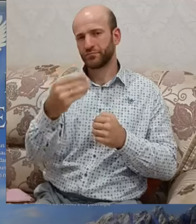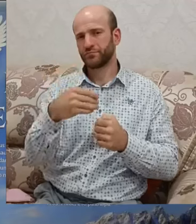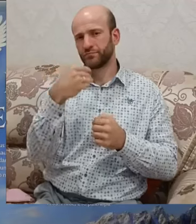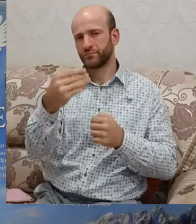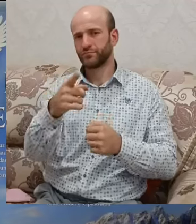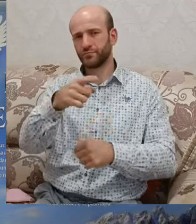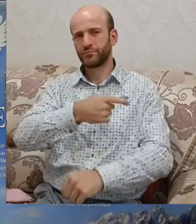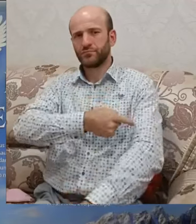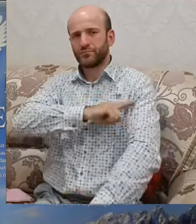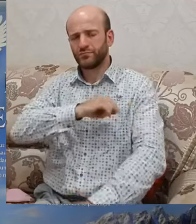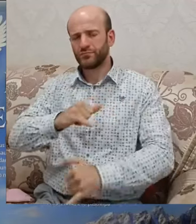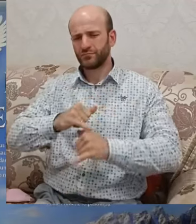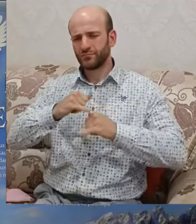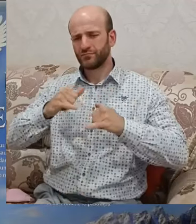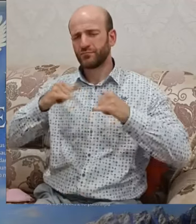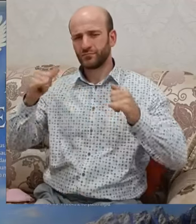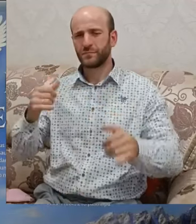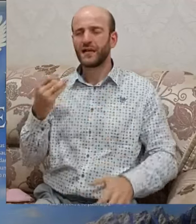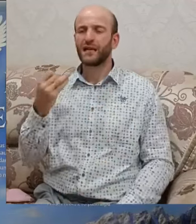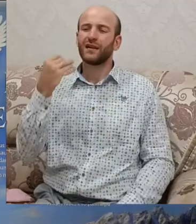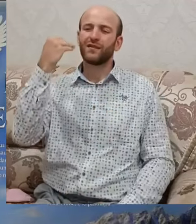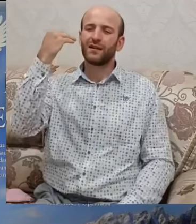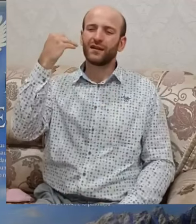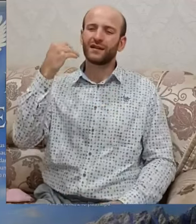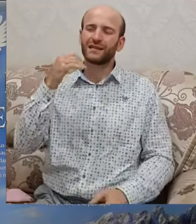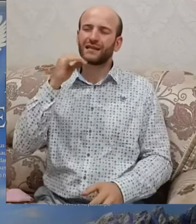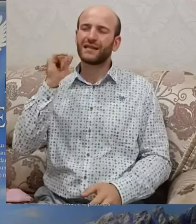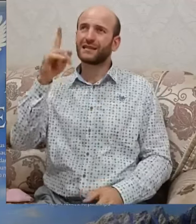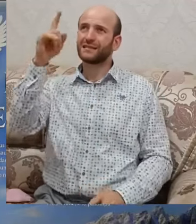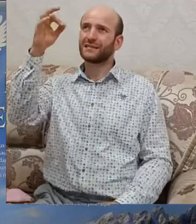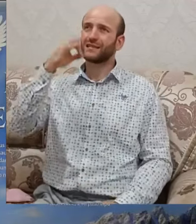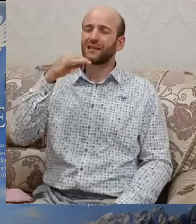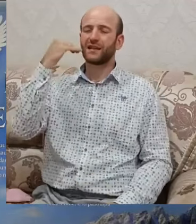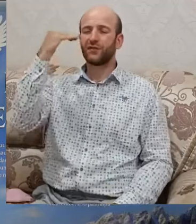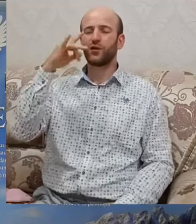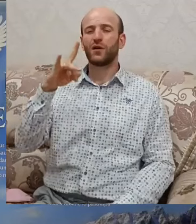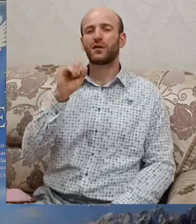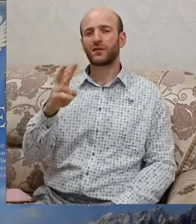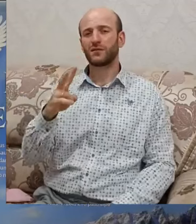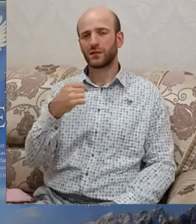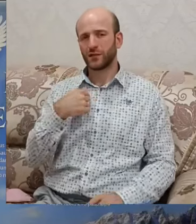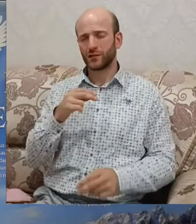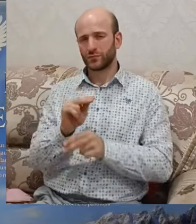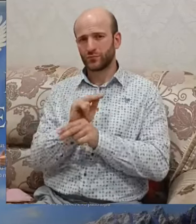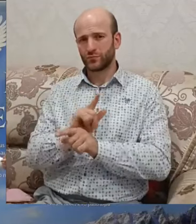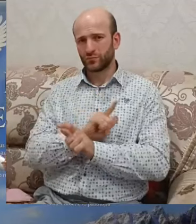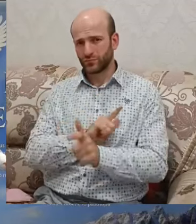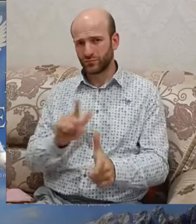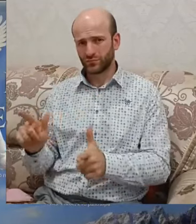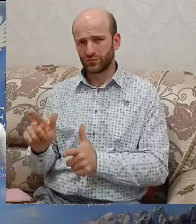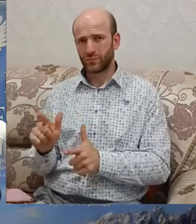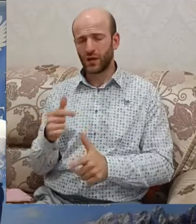исцелены. Ir tas, kuris yra manyje, и тот, который во мне, jeigu jis iš tikrųjų yra realus, если он воистину реальный,